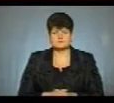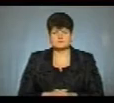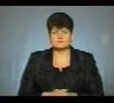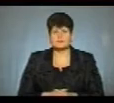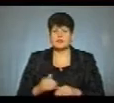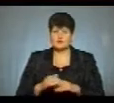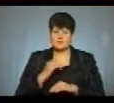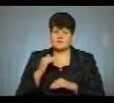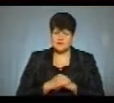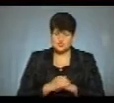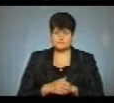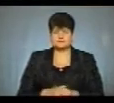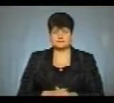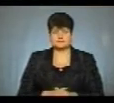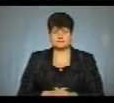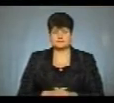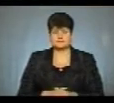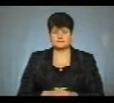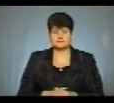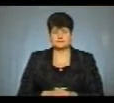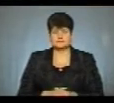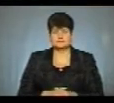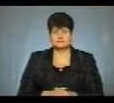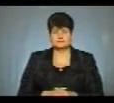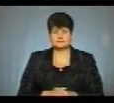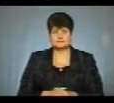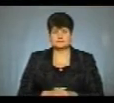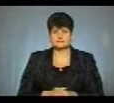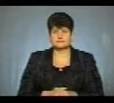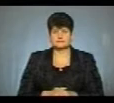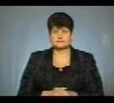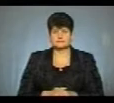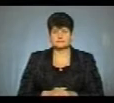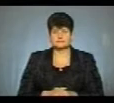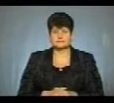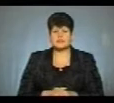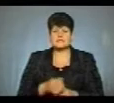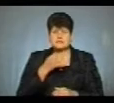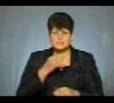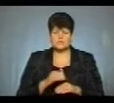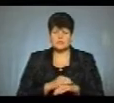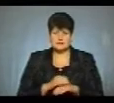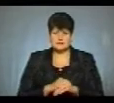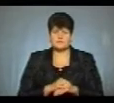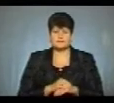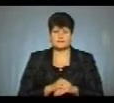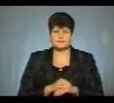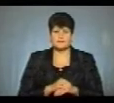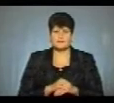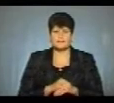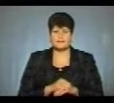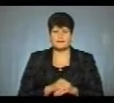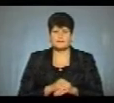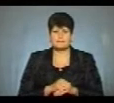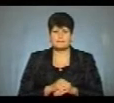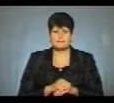Добрий вечір. Добрий вечір. Алло. Ми вас чуємо. Можу до вас ставити питання?